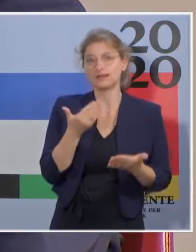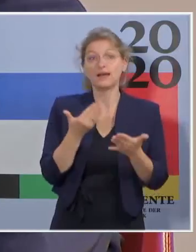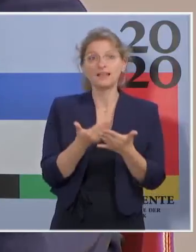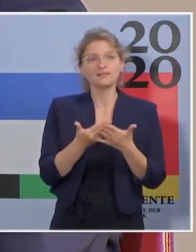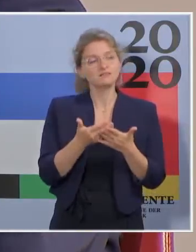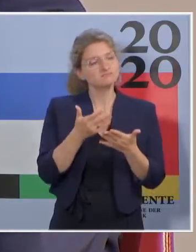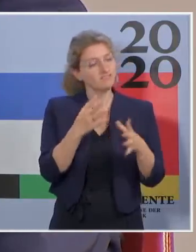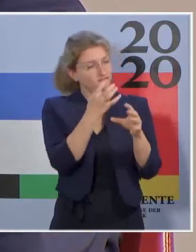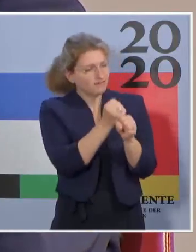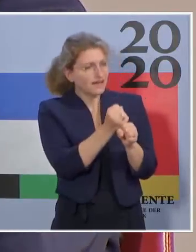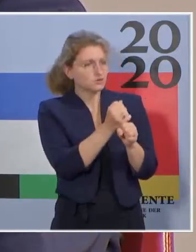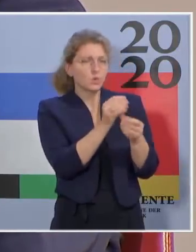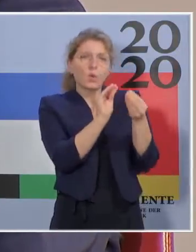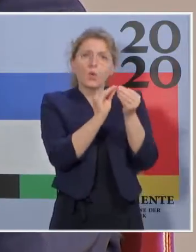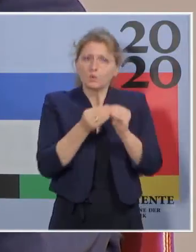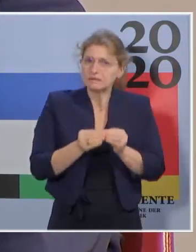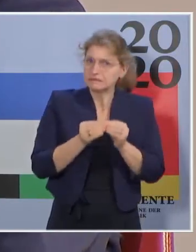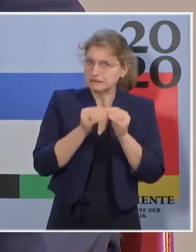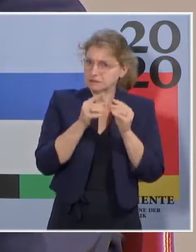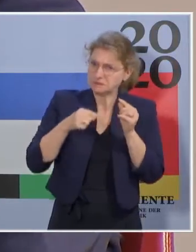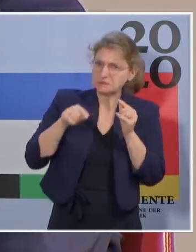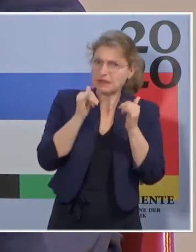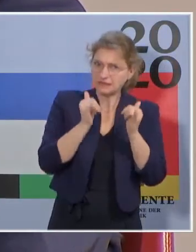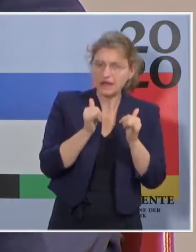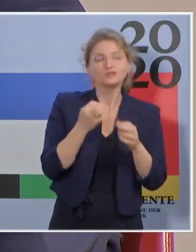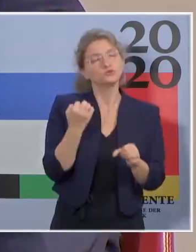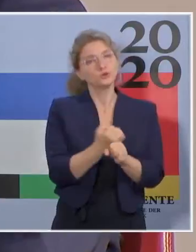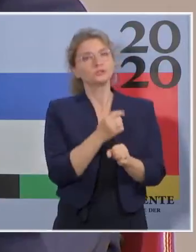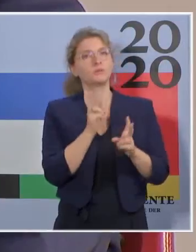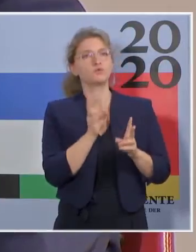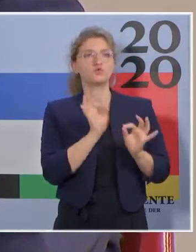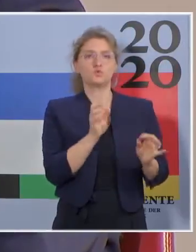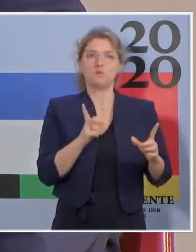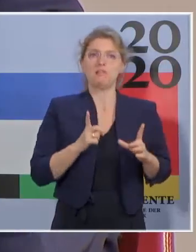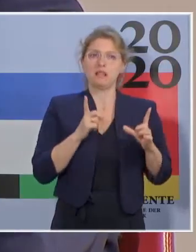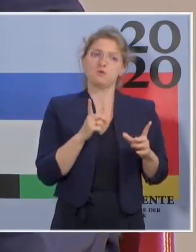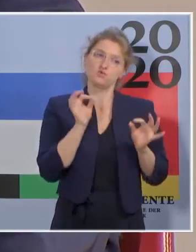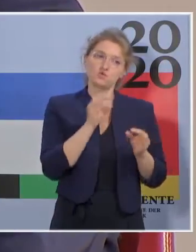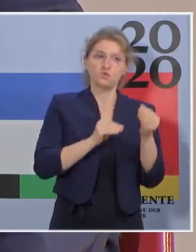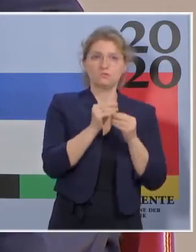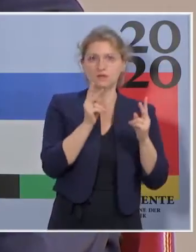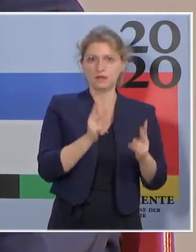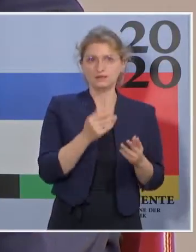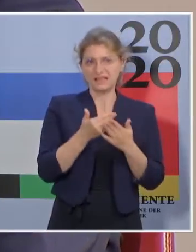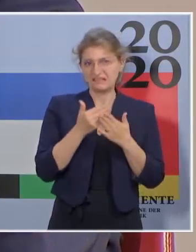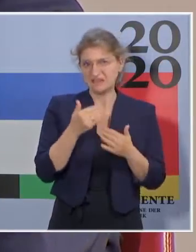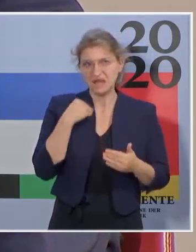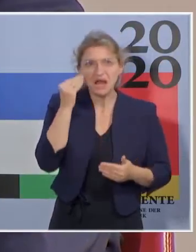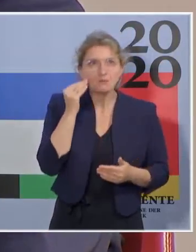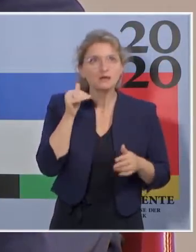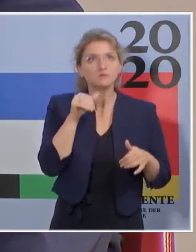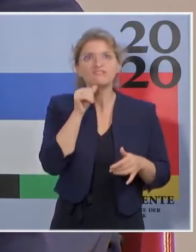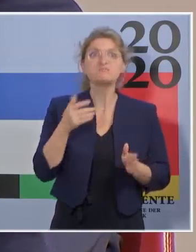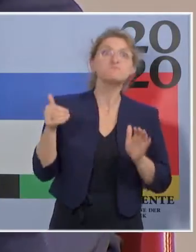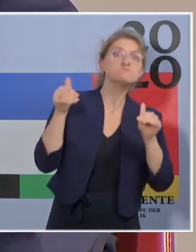sein mag, momentan ganz gut leben können, dass sie sich wirklich bewährt hat. Also ich sage, man muss nicht unbedingt jetzt etwas vom Zaun